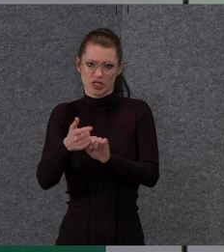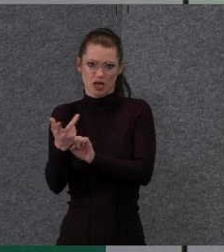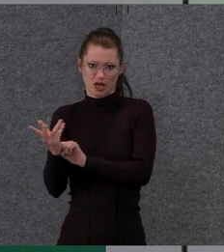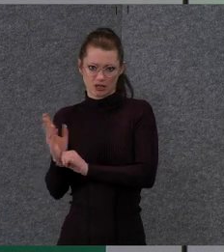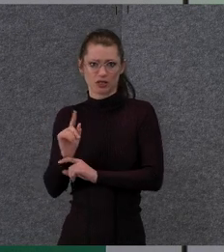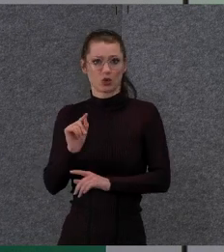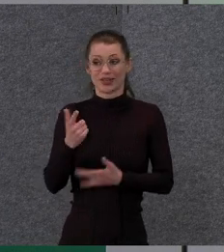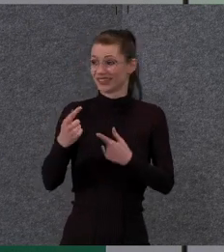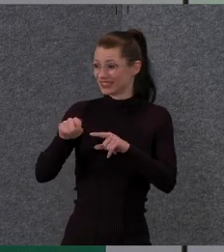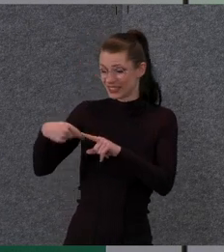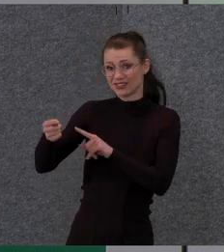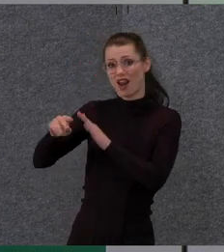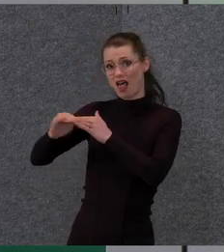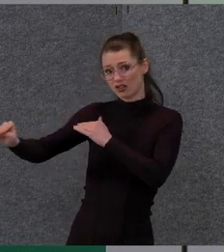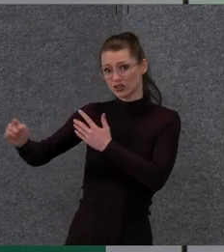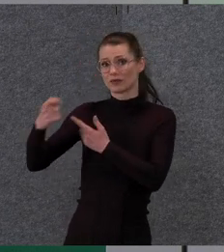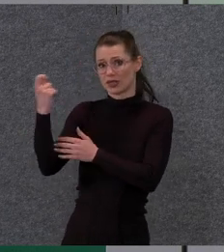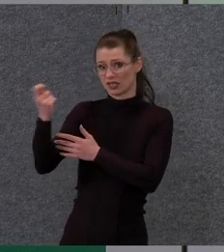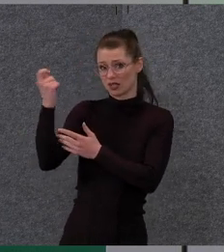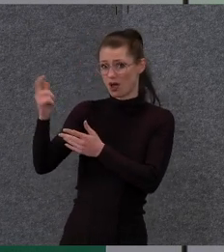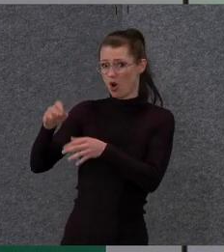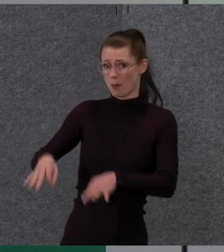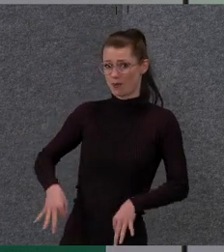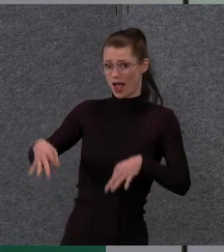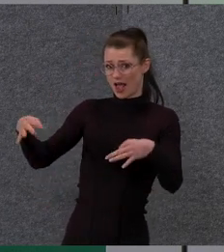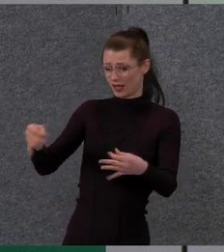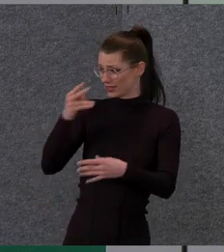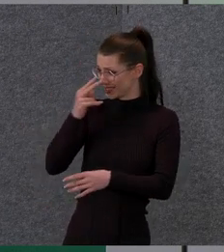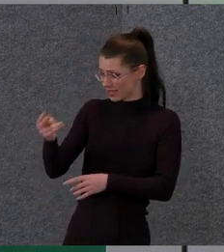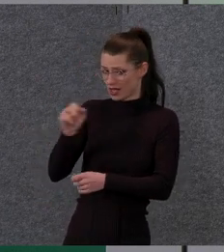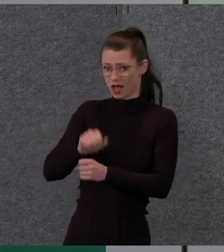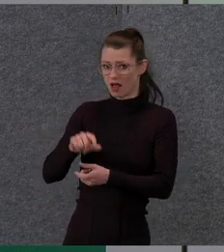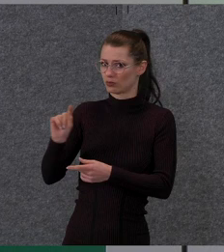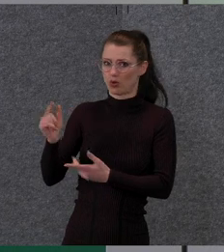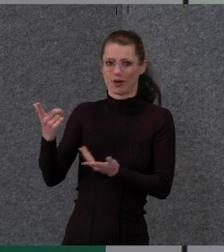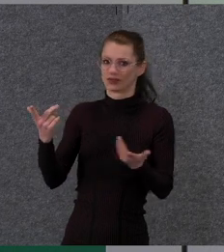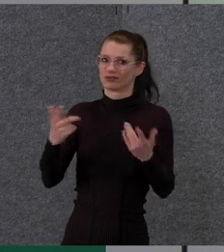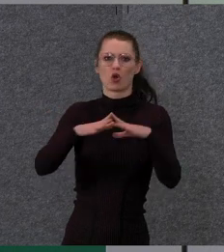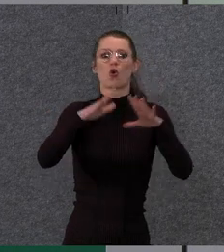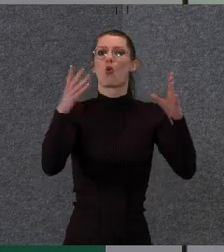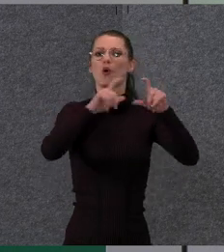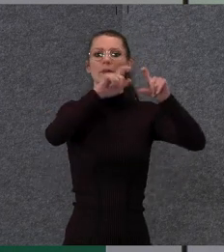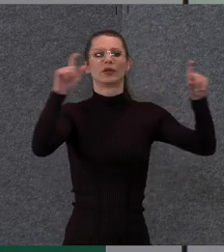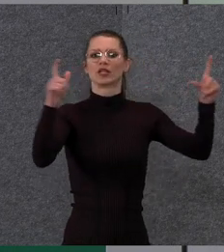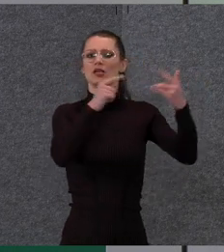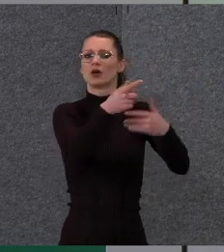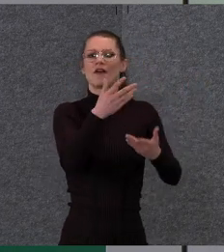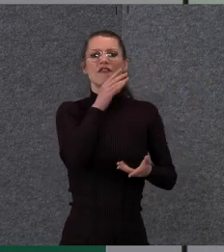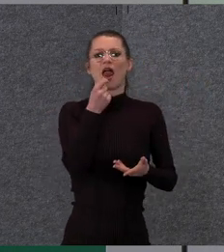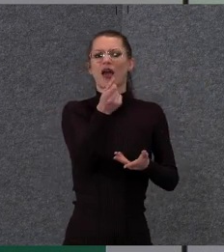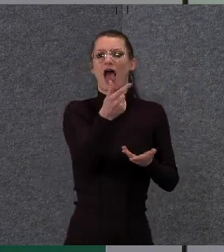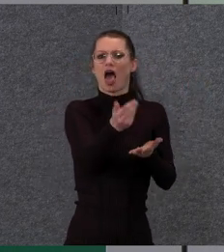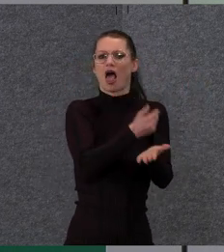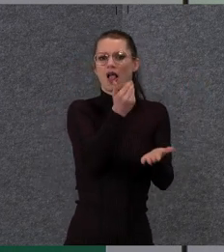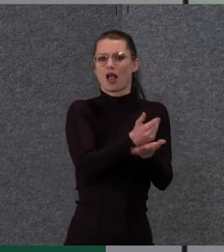wenn der nächste landwirtschaftliche Betrieb in die Knie geht, weil er dem Prinzip Wachse oder Weiche nicht mehr standhält und die Existenz von Generationen und